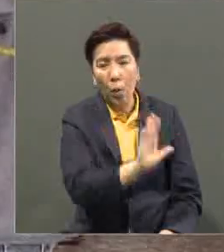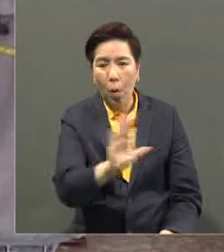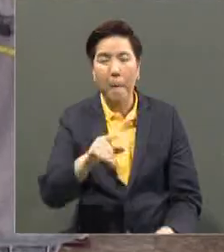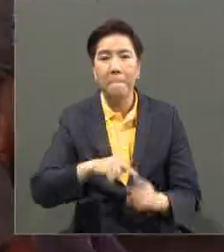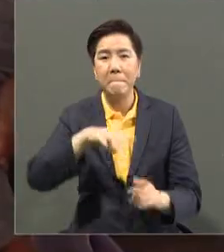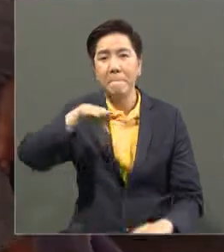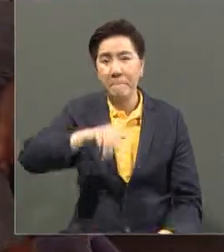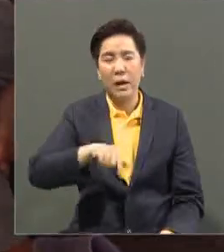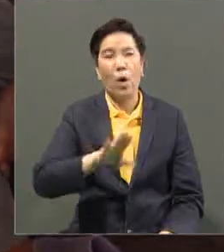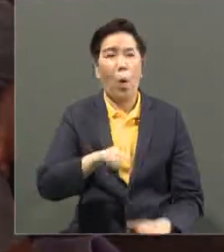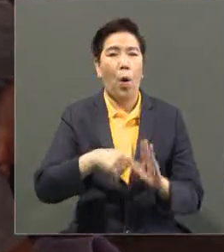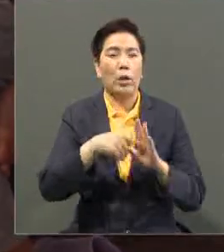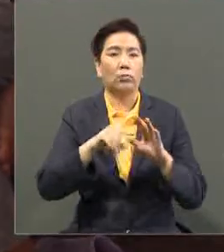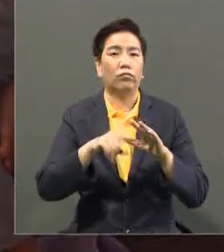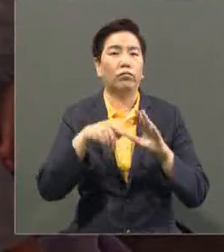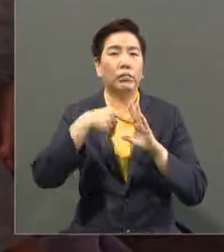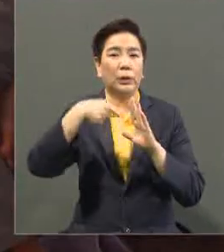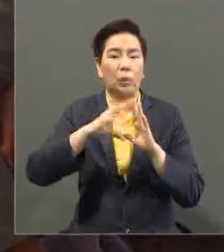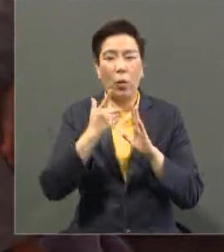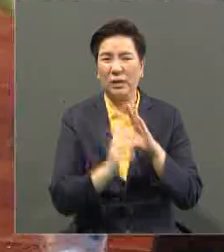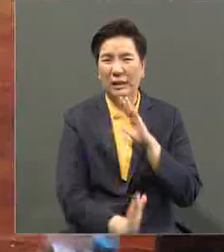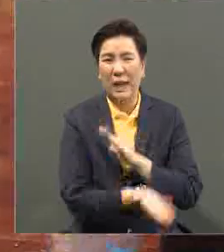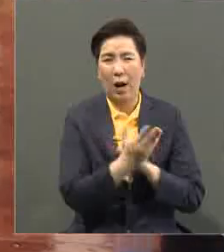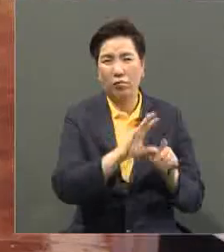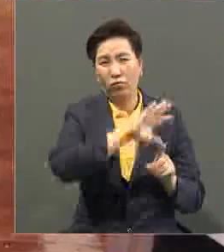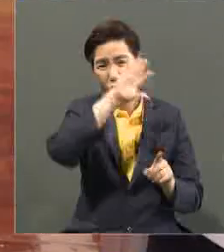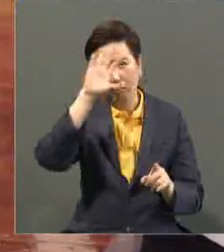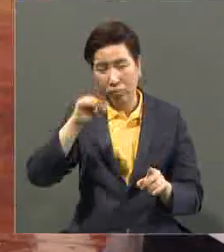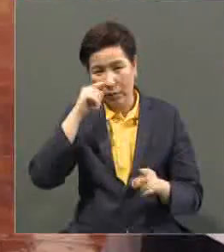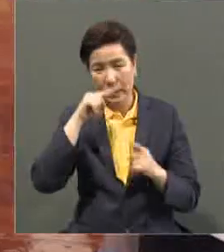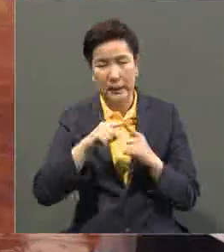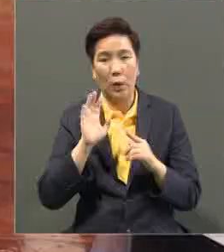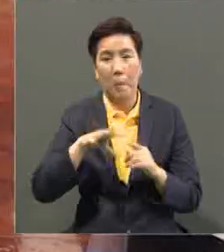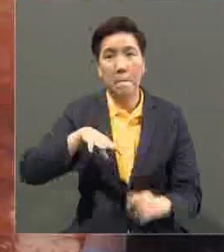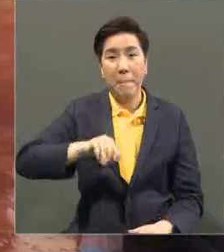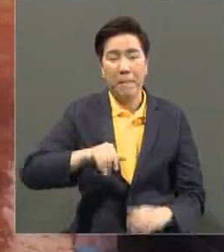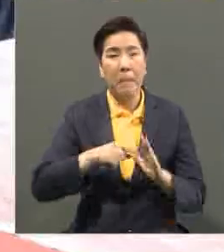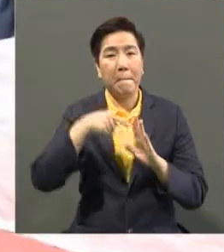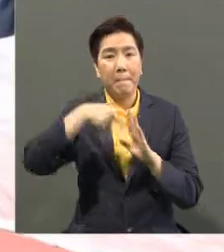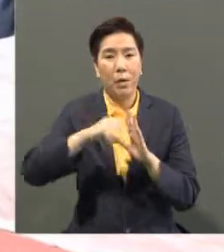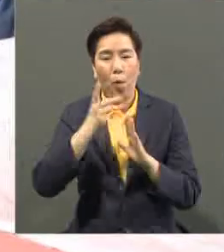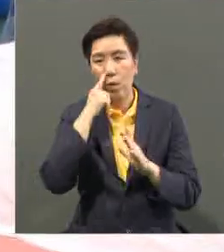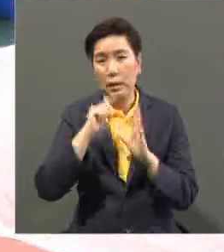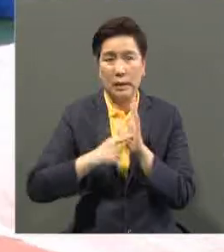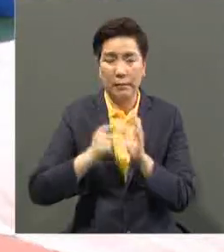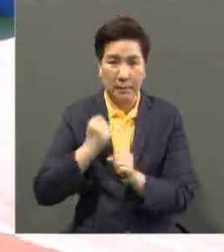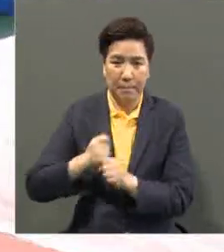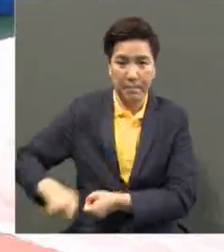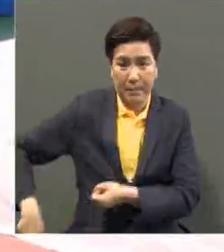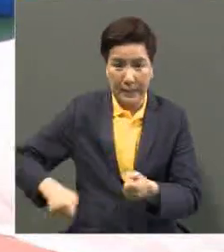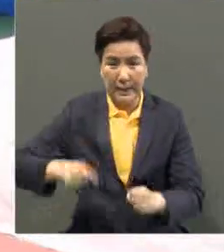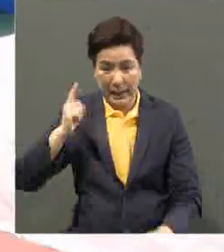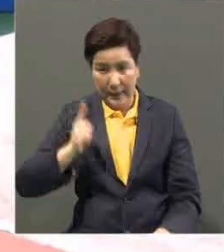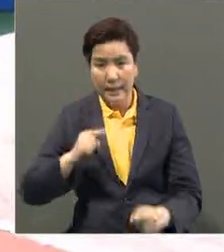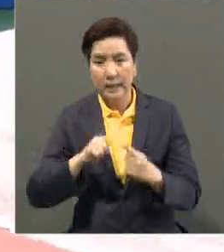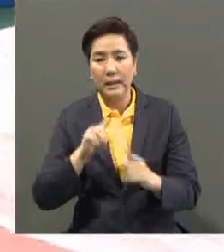สแควสาสาดน้ำสู้ร้อนเช้ายันดึกอย่างที่เทศบาลนครพิษณุโลกเนี่ยจะเริ่มกิจกรรมเนี่ยนะสาดน้ำเนี่ย